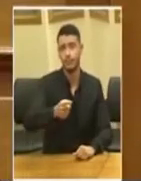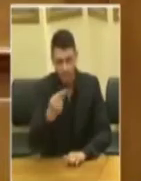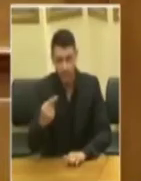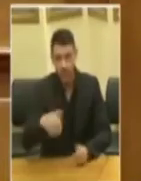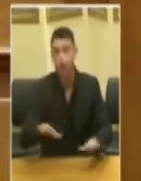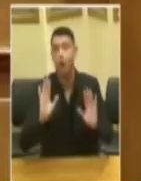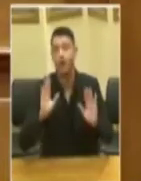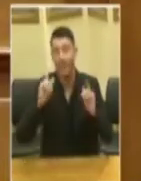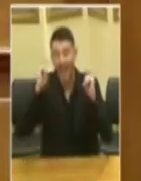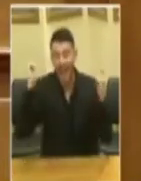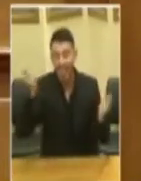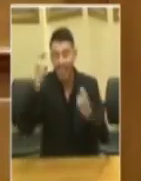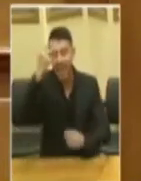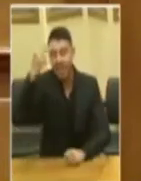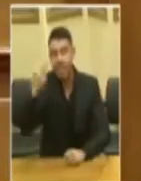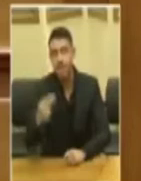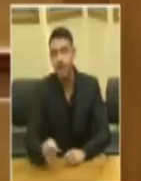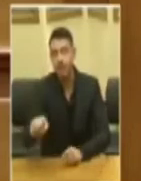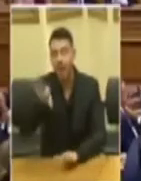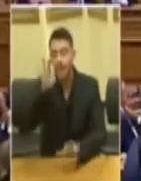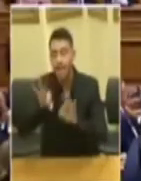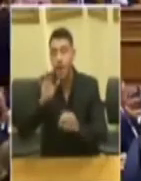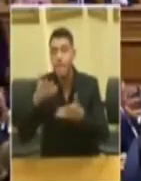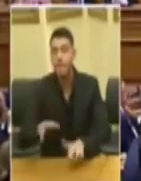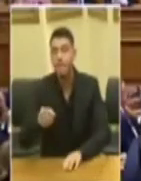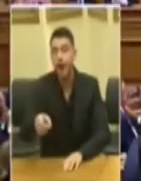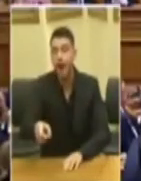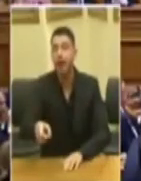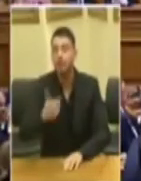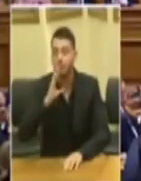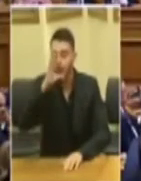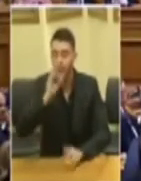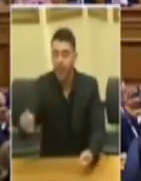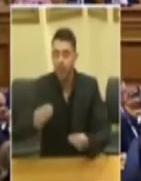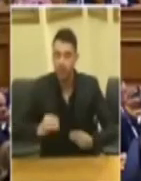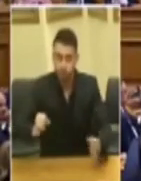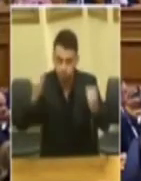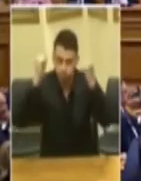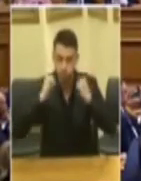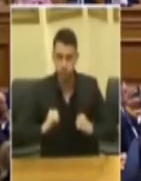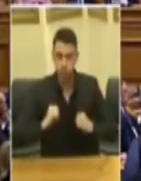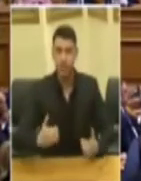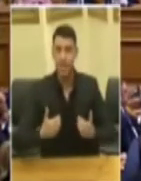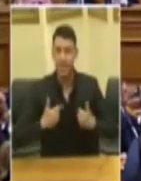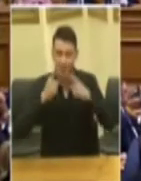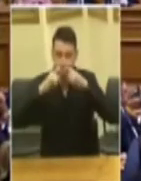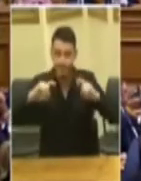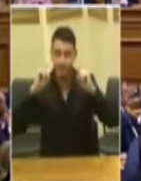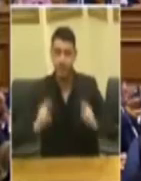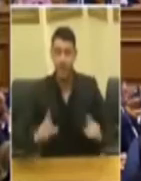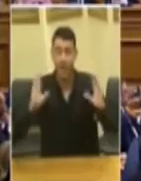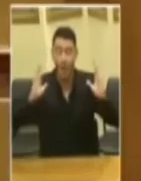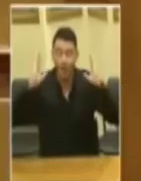αρνηθεί. Γι' αυτό είμαστε εδώ. Και αποτελεί χρέος μας να κάνουμε ό,τι μπορούμε για